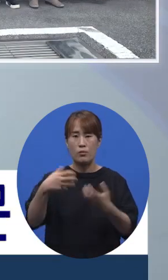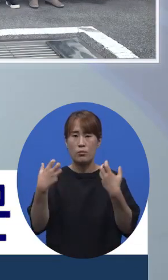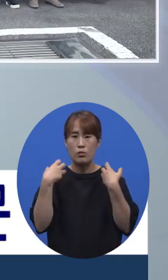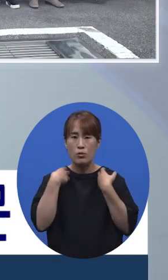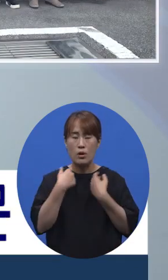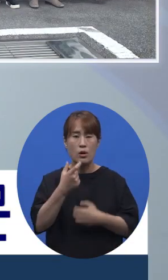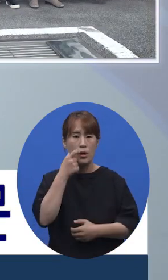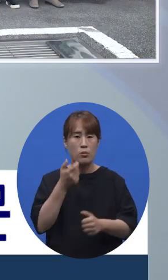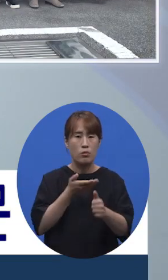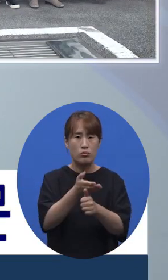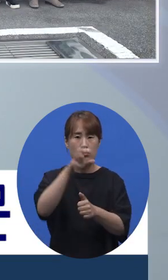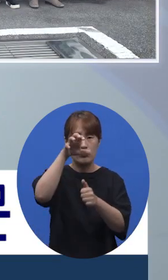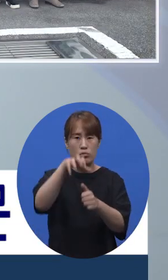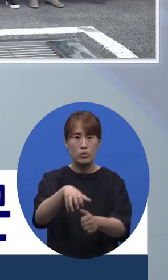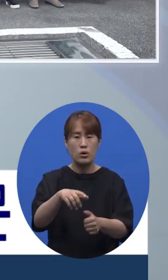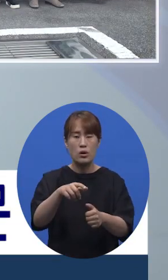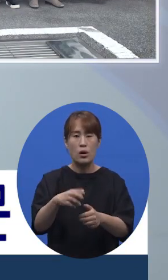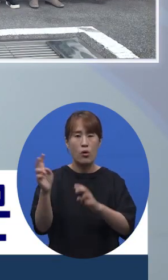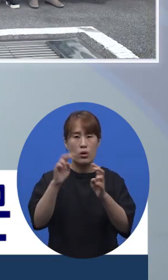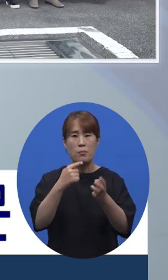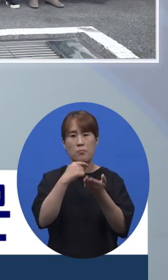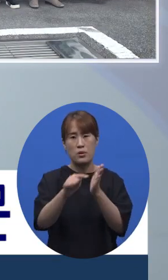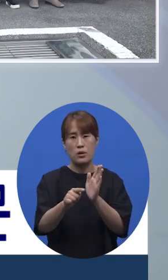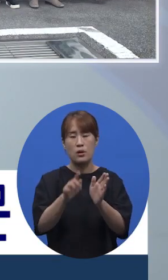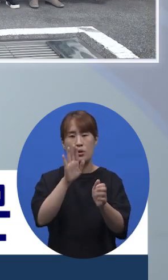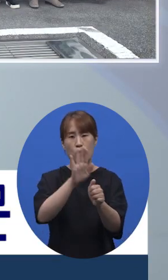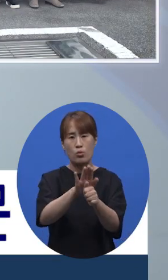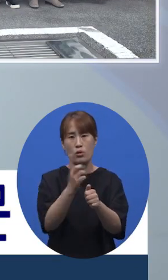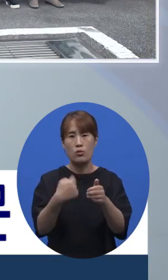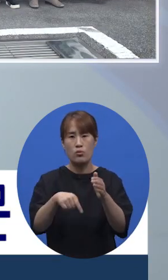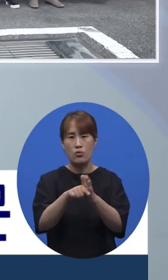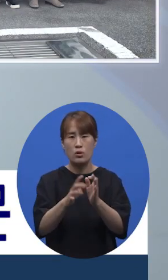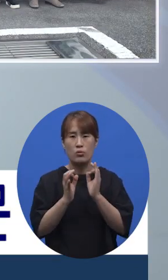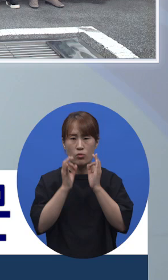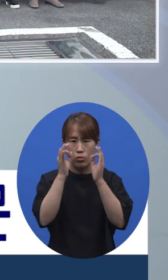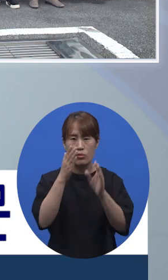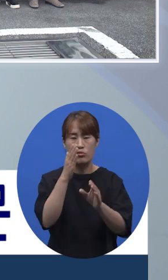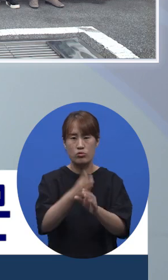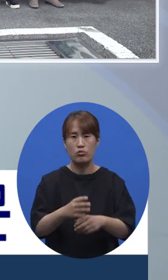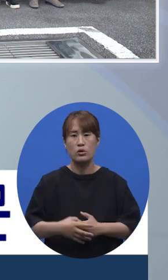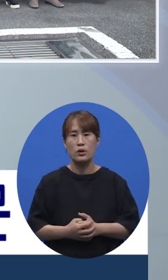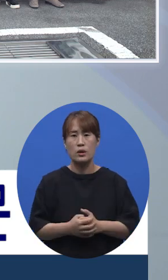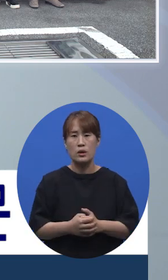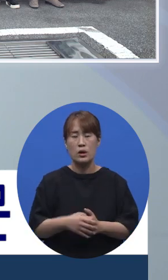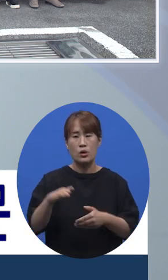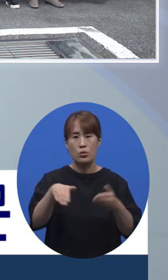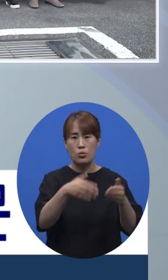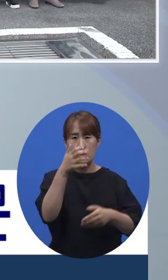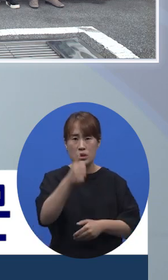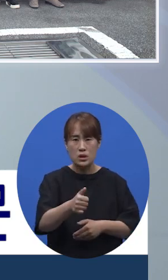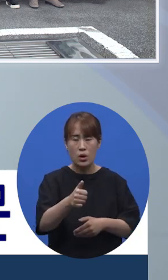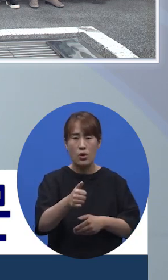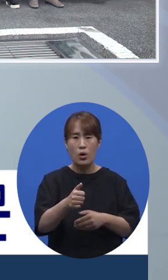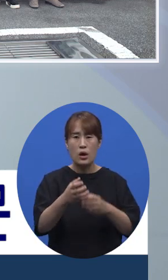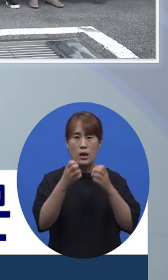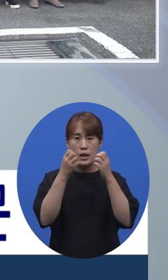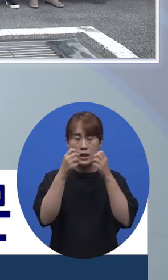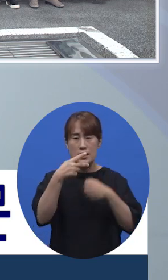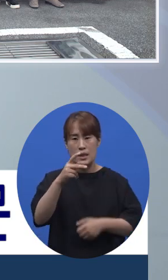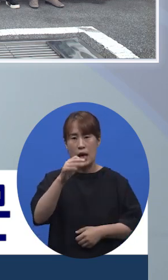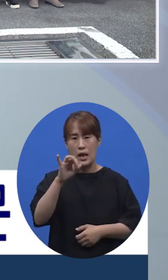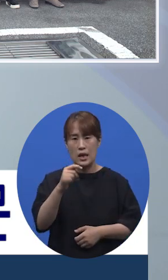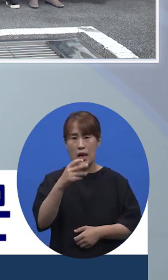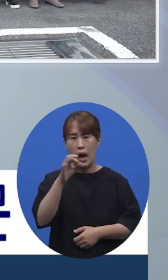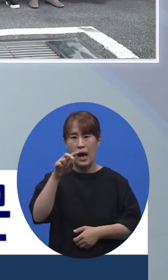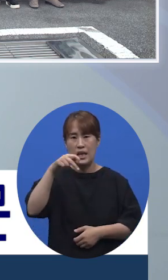충청북도 가 일본 수출 규제에 따른 기업의 피해를 최소화하기 위해 힘을 쏟고 있는 가운데 이시종 개 사가 3일